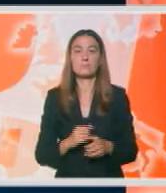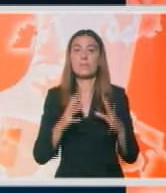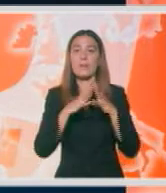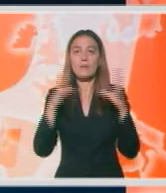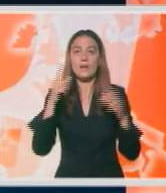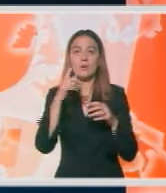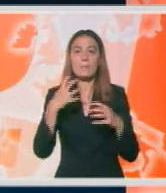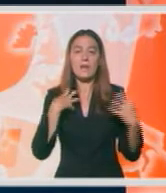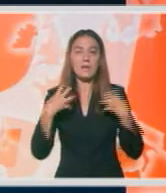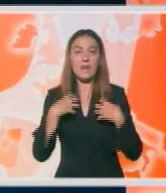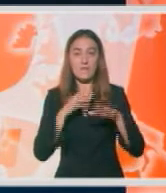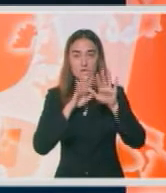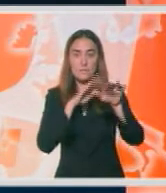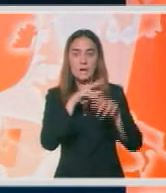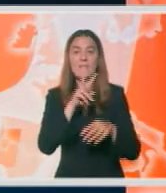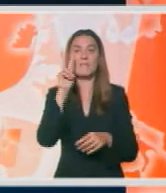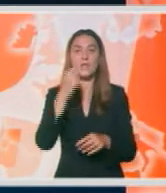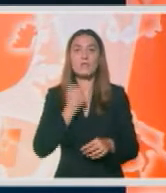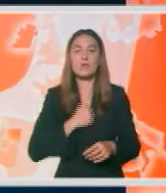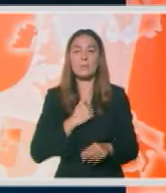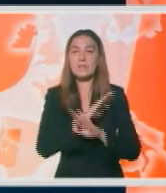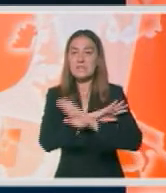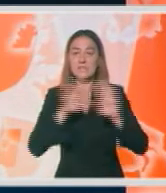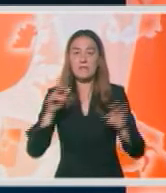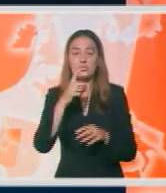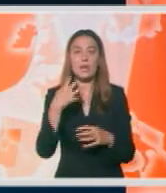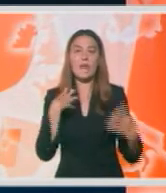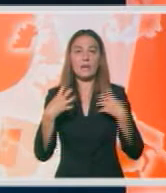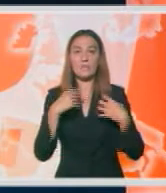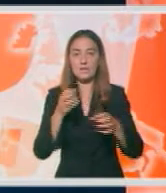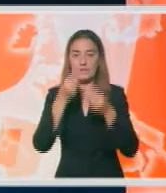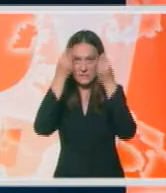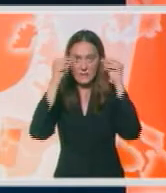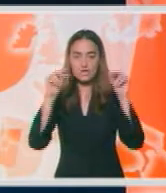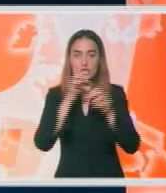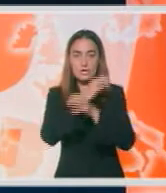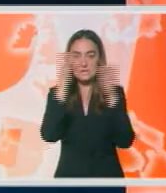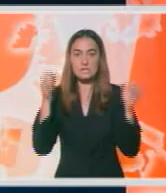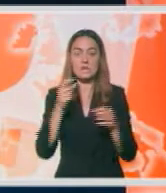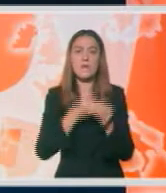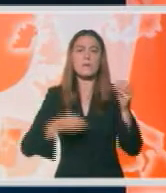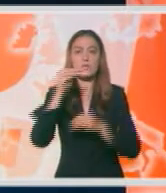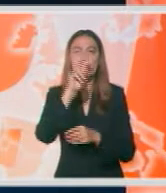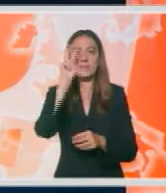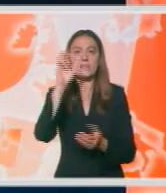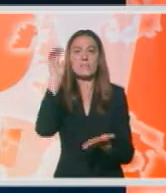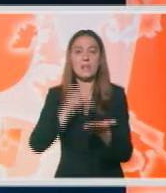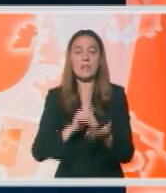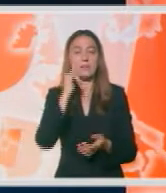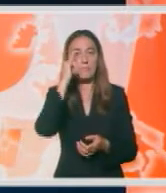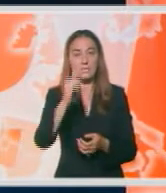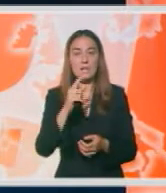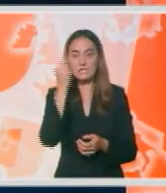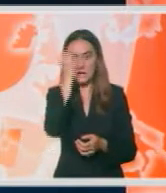Velikom karnevalskom povorkom u Vrnjačkoj banji završene su karnevalske svečanosti, u okviru kojih je više od 200.000